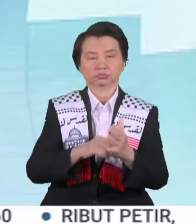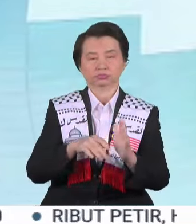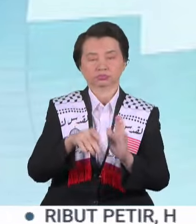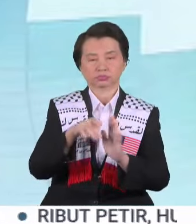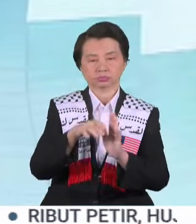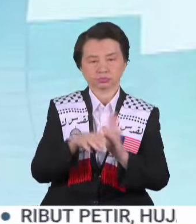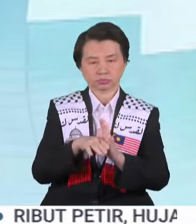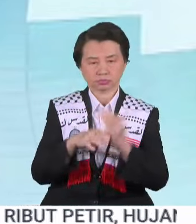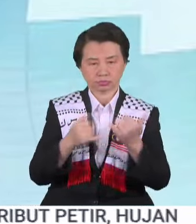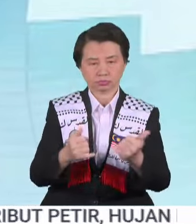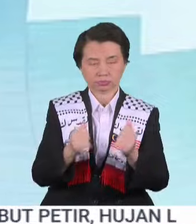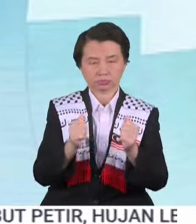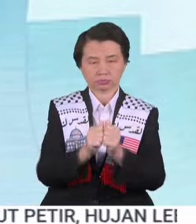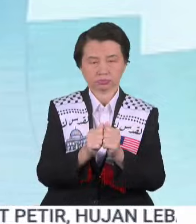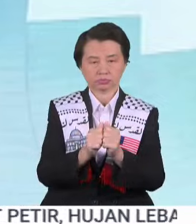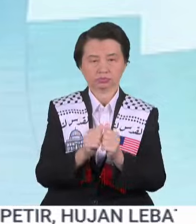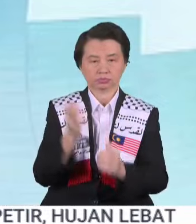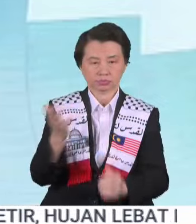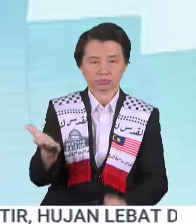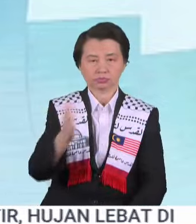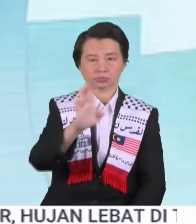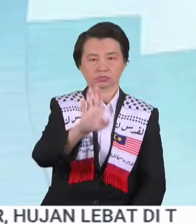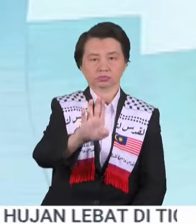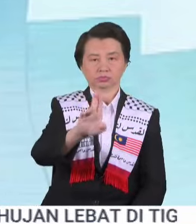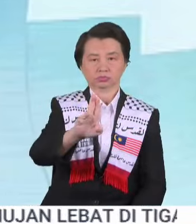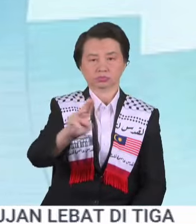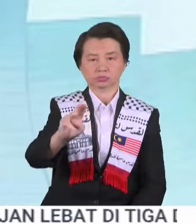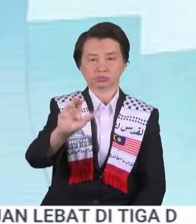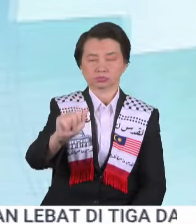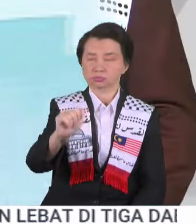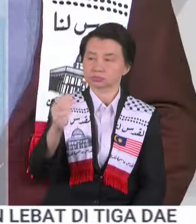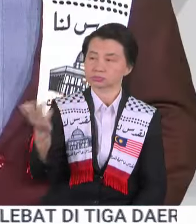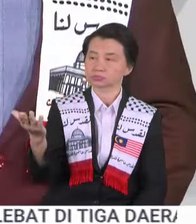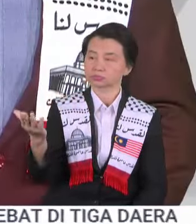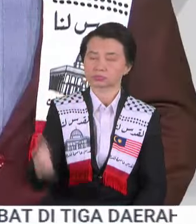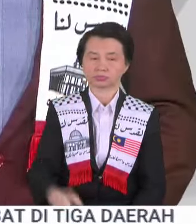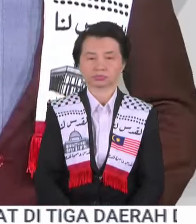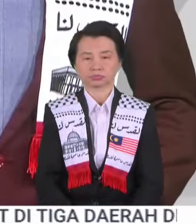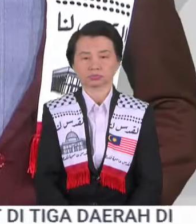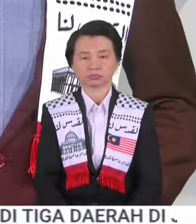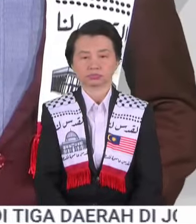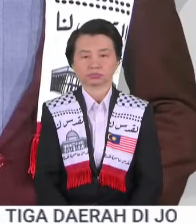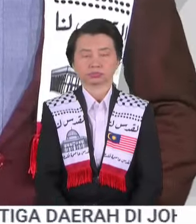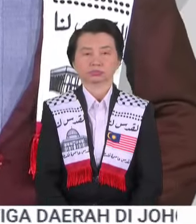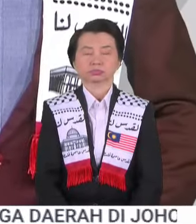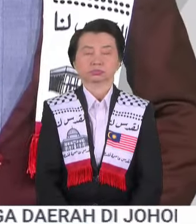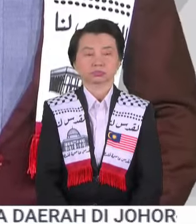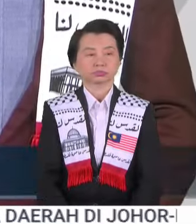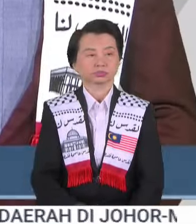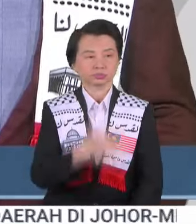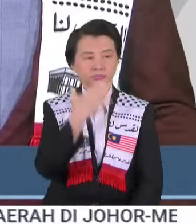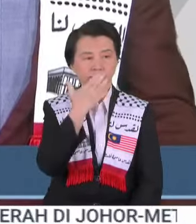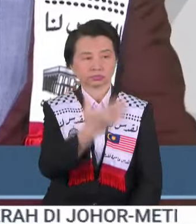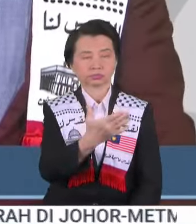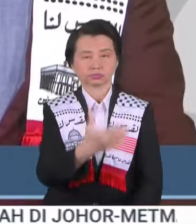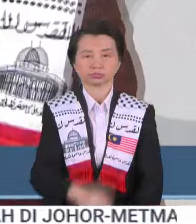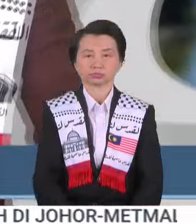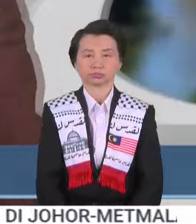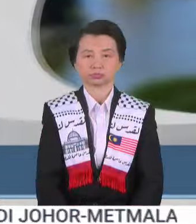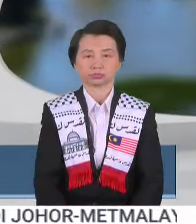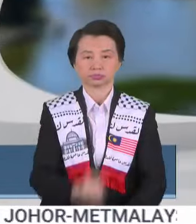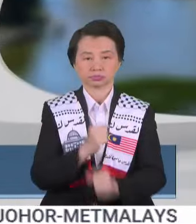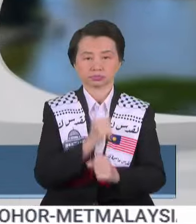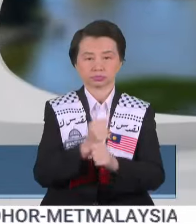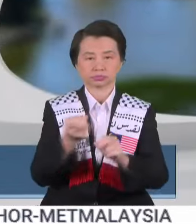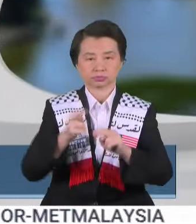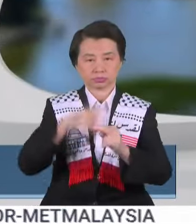Kenyalang. Perinciannya langsung bersama Buma Wayne. Silakan Buma. Baik, terima kasih Otto.